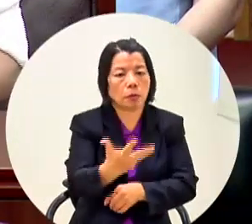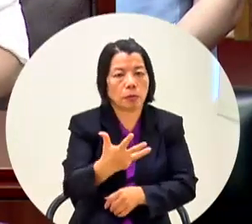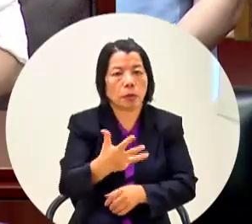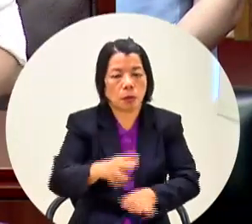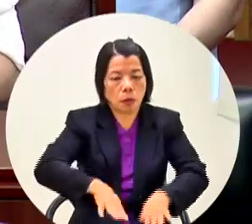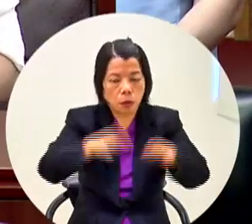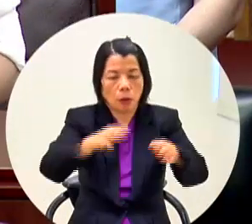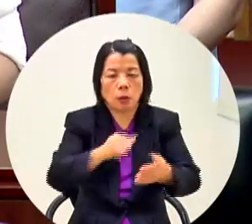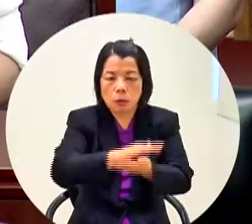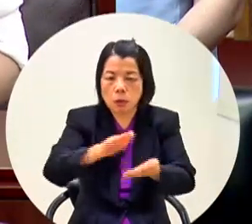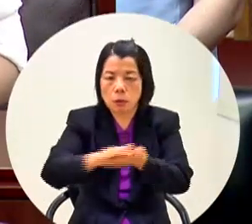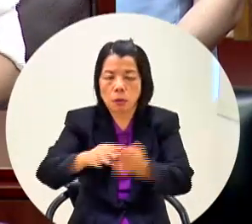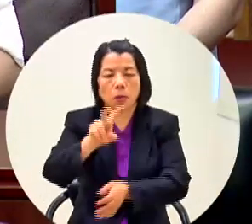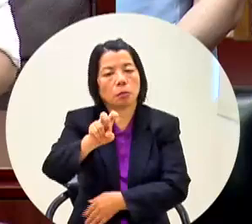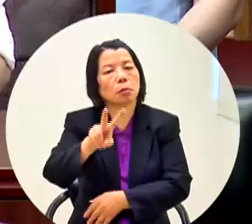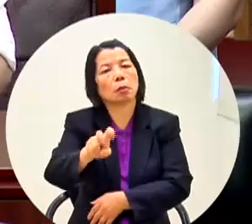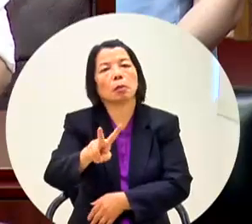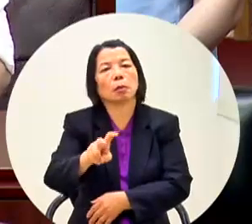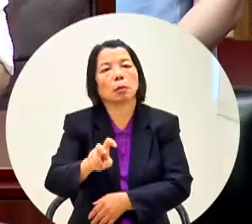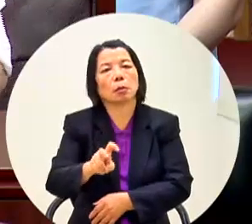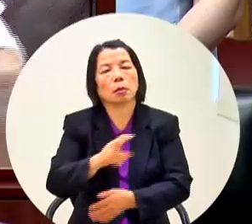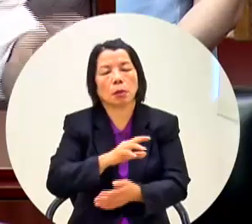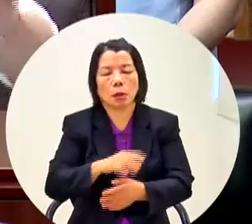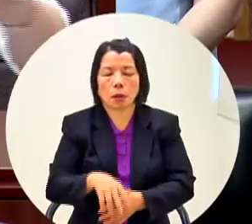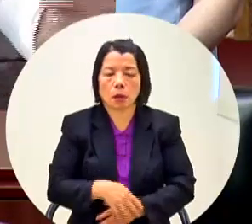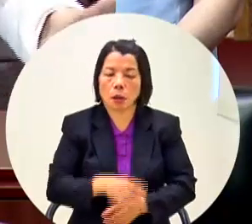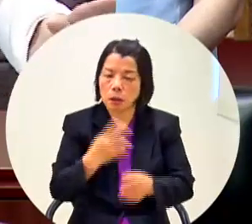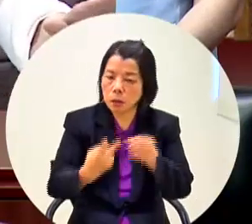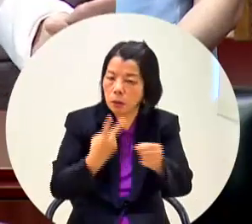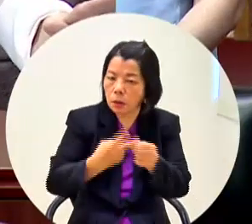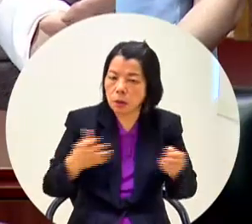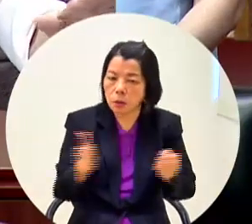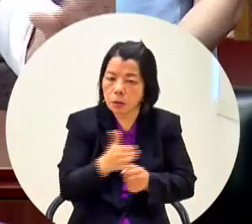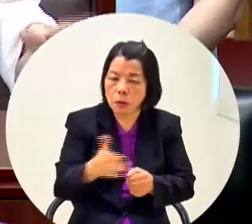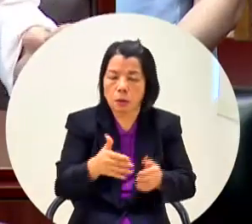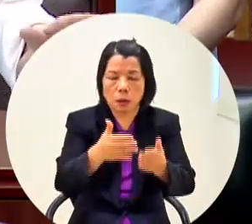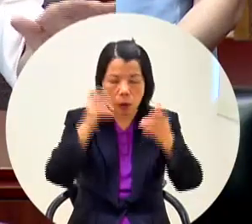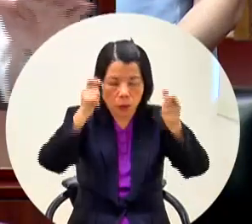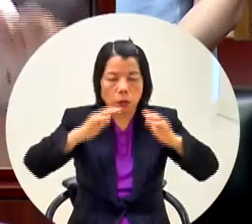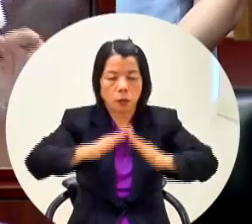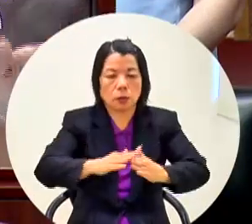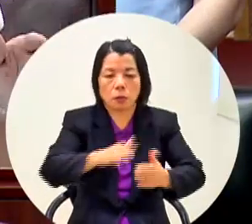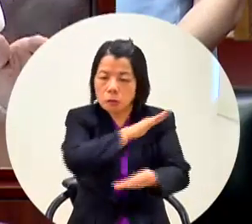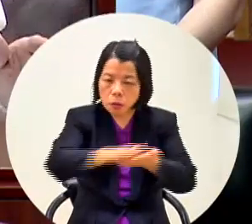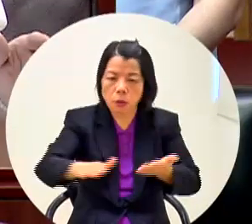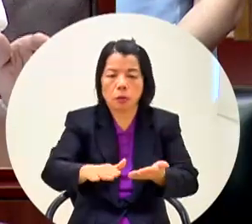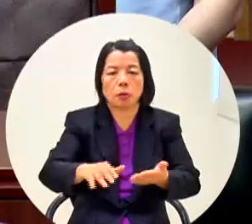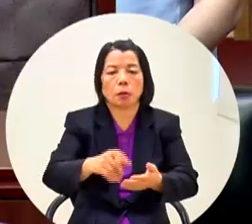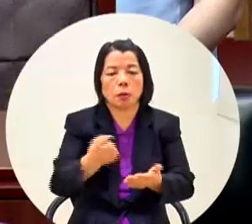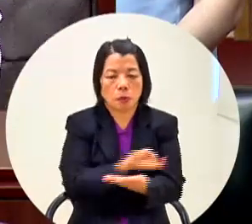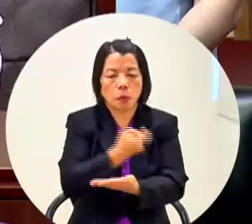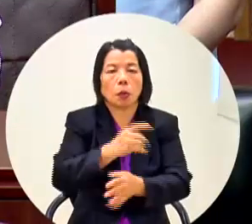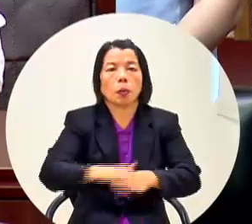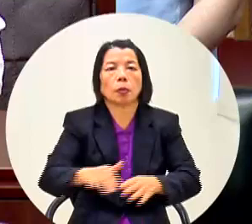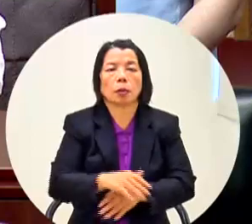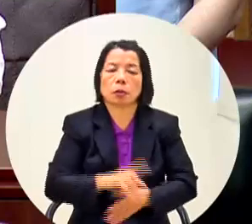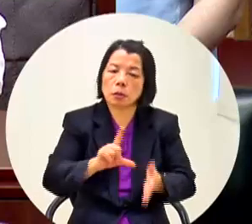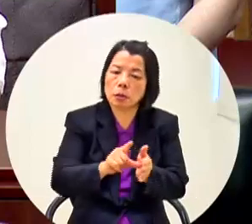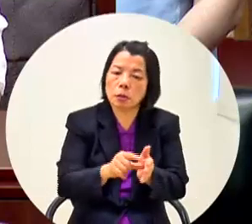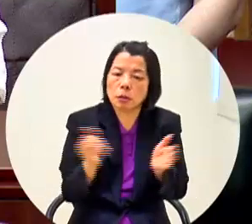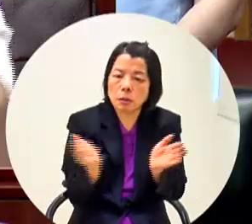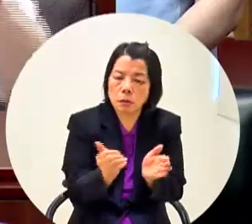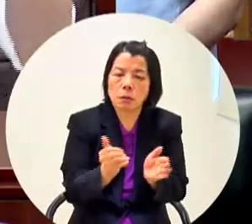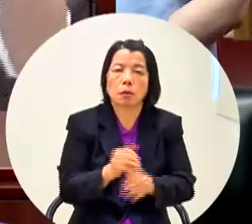它治疗好了22个，估计2年高雄淹水会解决，可是时间还不到，所以我们现在很恐